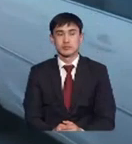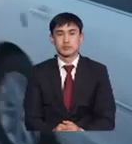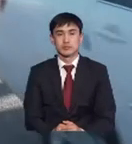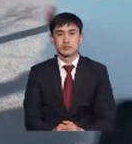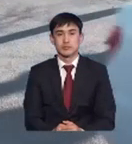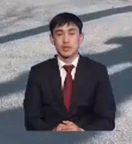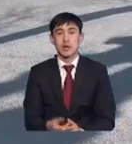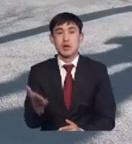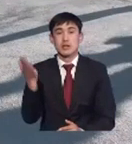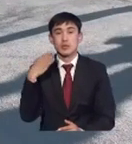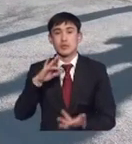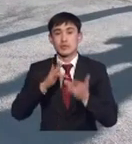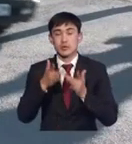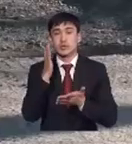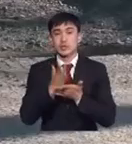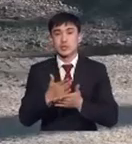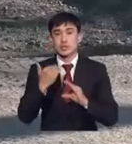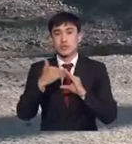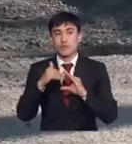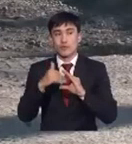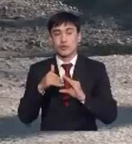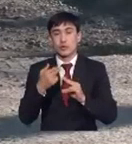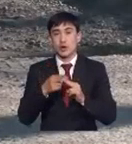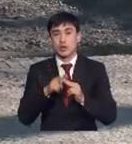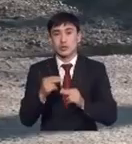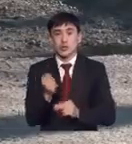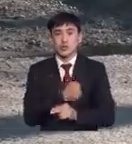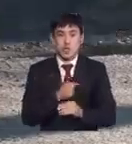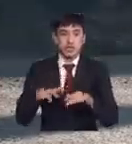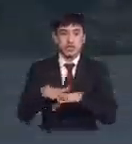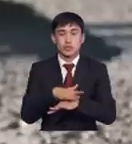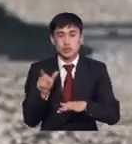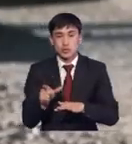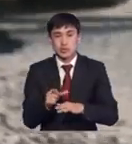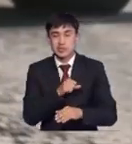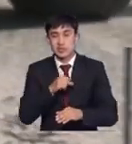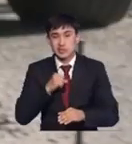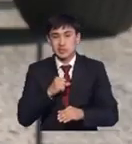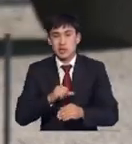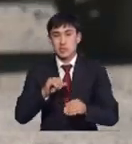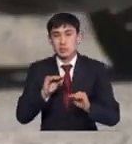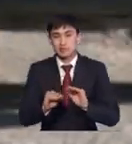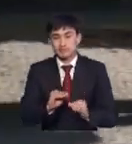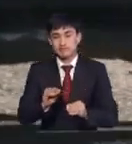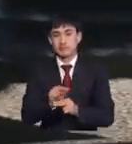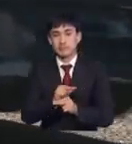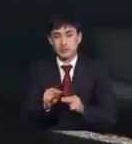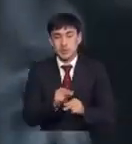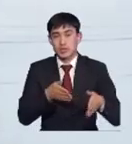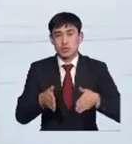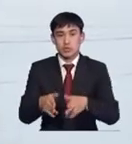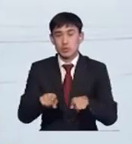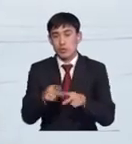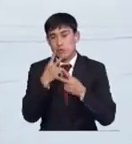С некоторых пор в социальных сетях распространилась эта видеозапись. Отчаявшиеся люди вынуждены самостоятельно латать ямы на дорогах.